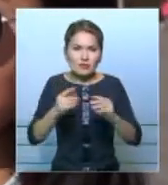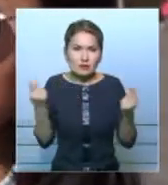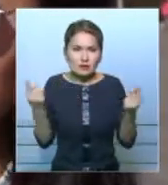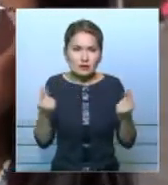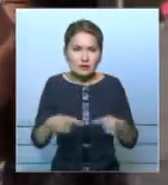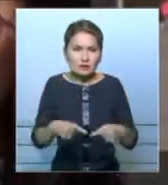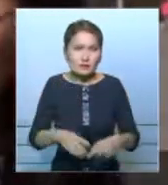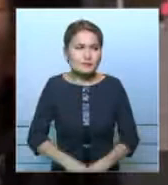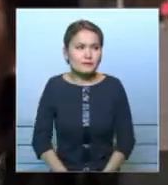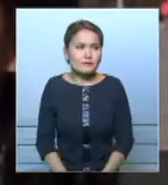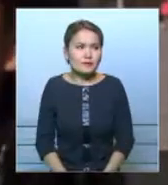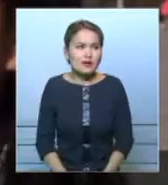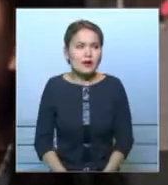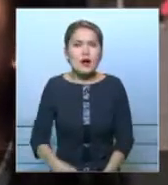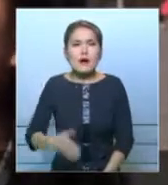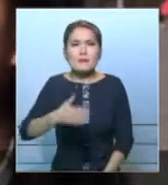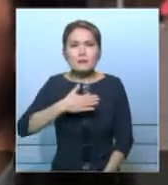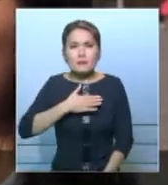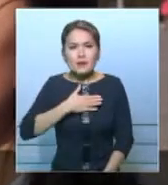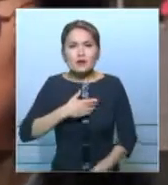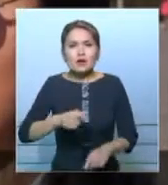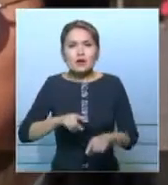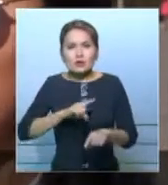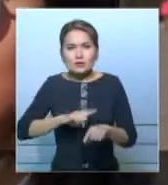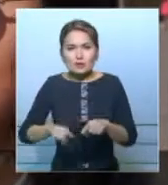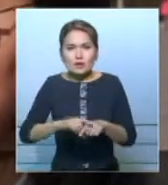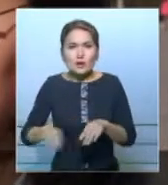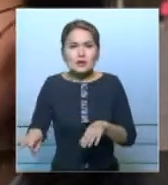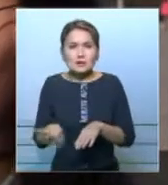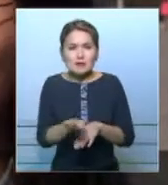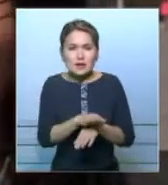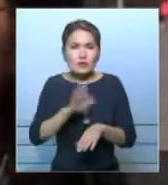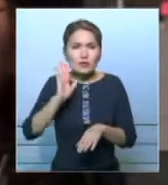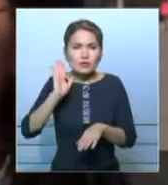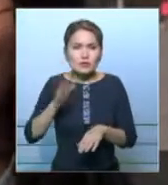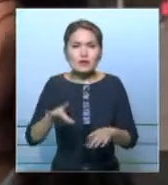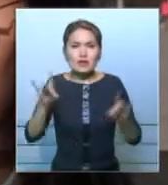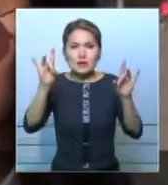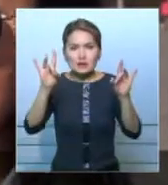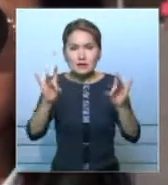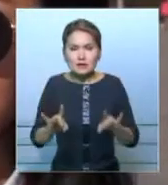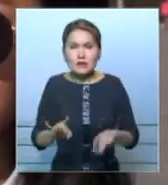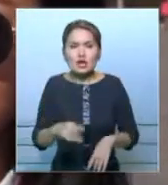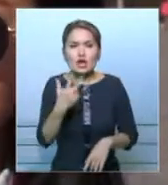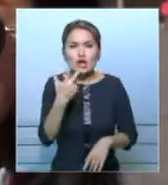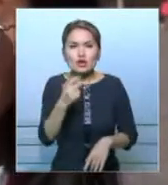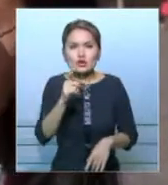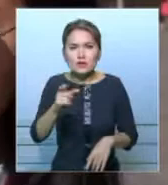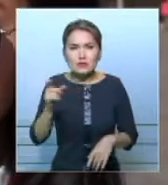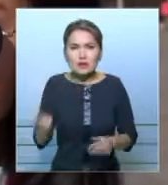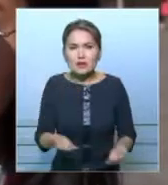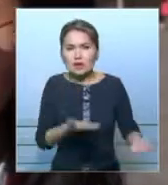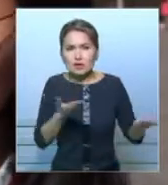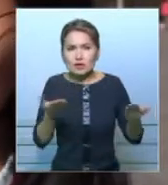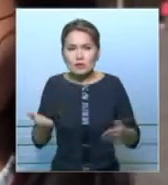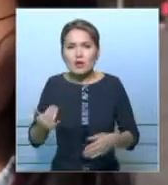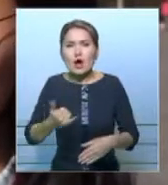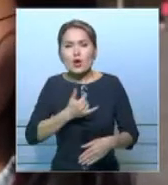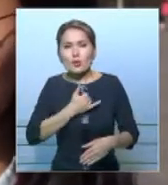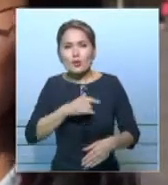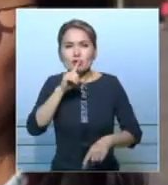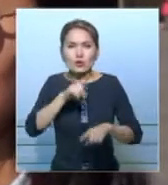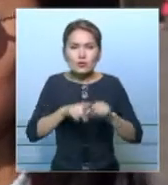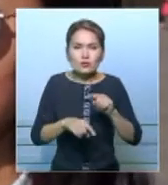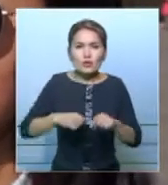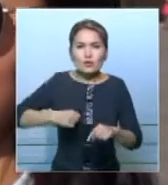Мәселен, мен жуырда тұрмысқа шығам. Тойымда 300-ден аса қонақ болады. Адамдардың санын қалай шектейміз? Туыстарымыз бар,